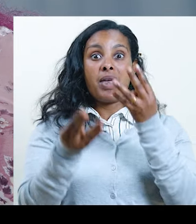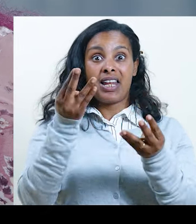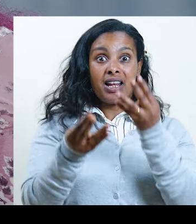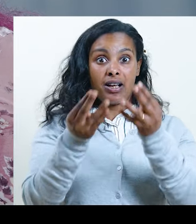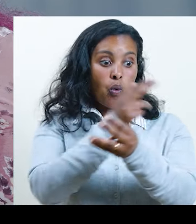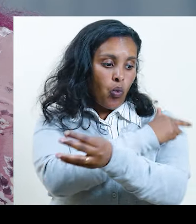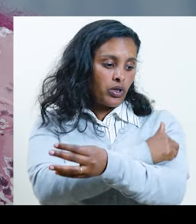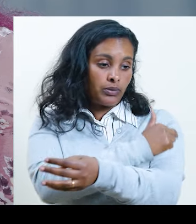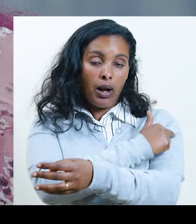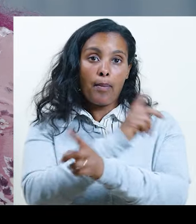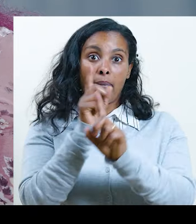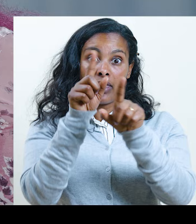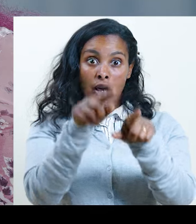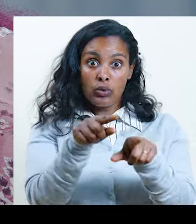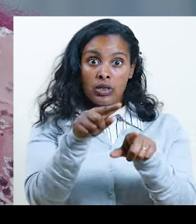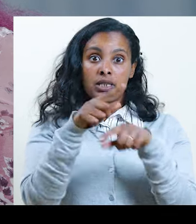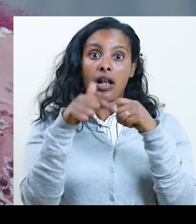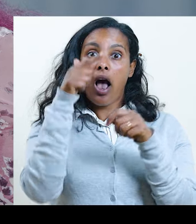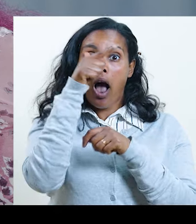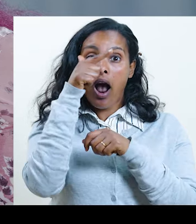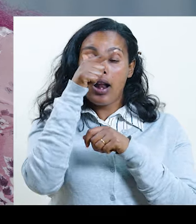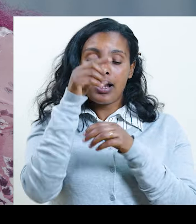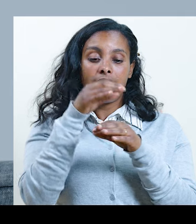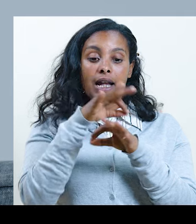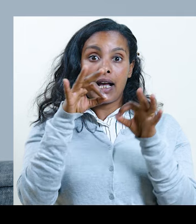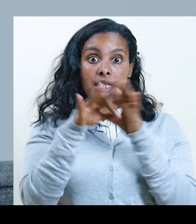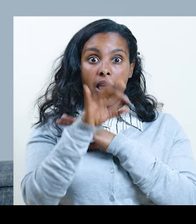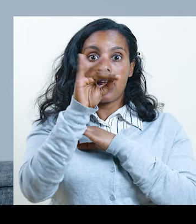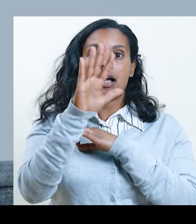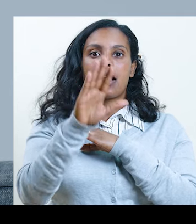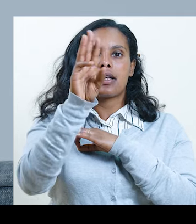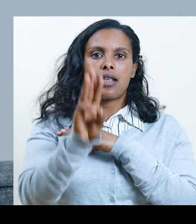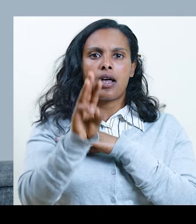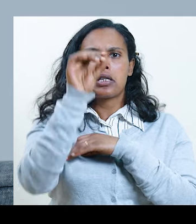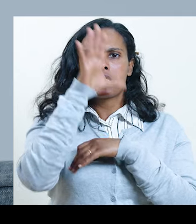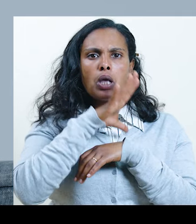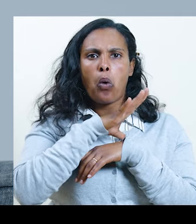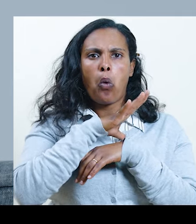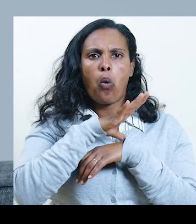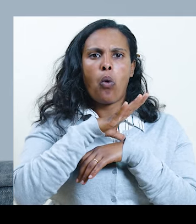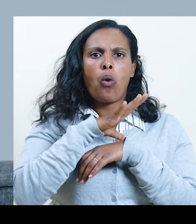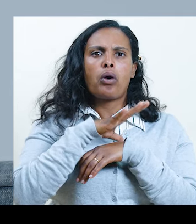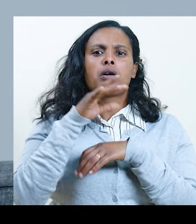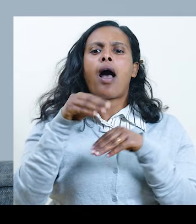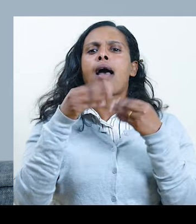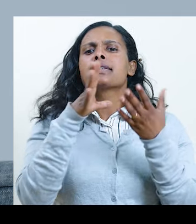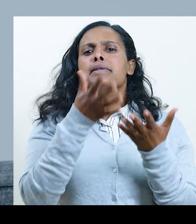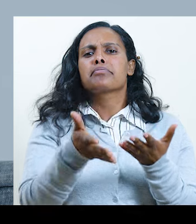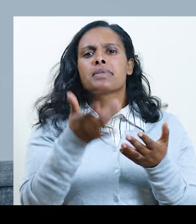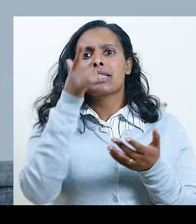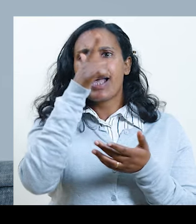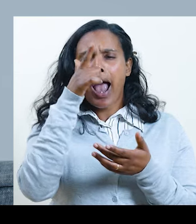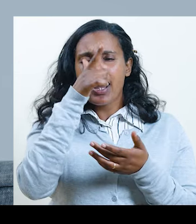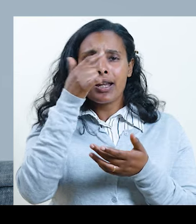ዳግማዊ ምኒልክ ሆስፒታል ብትሄዱ ስለ አይን ብሌን ልገሳ መረጃ ብትጠይቁ ሰው አይለግስም።